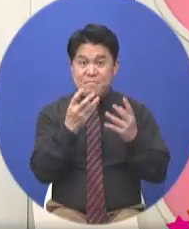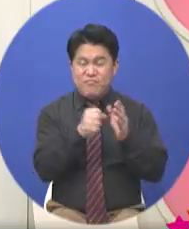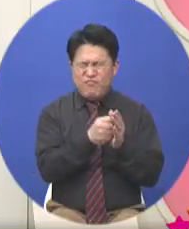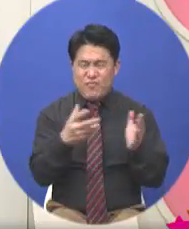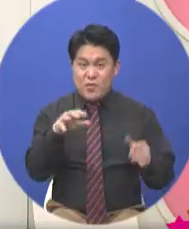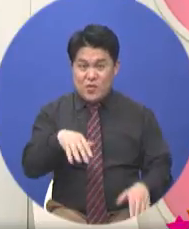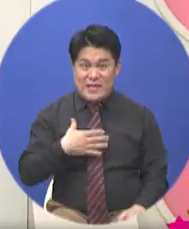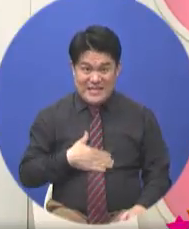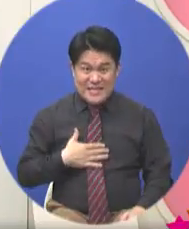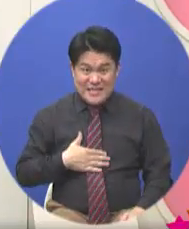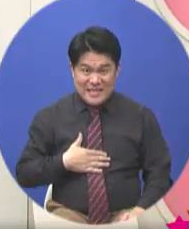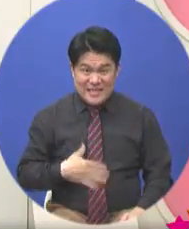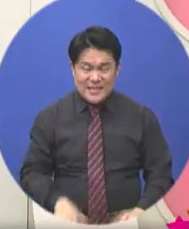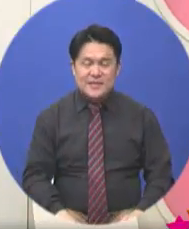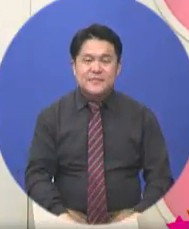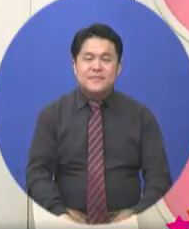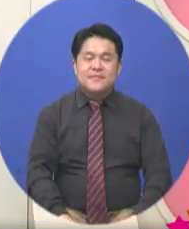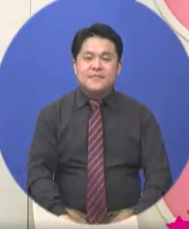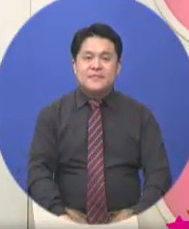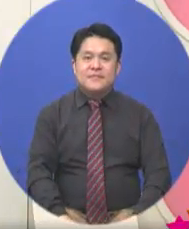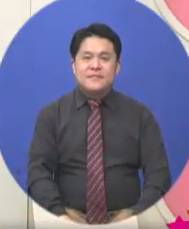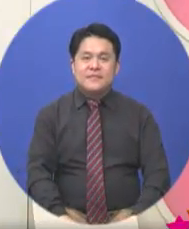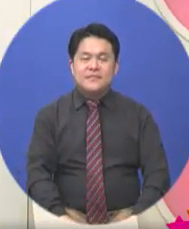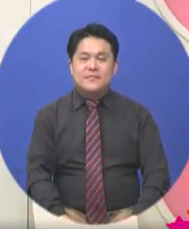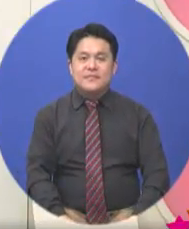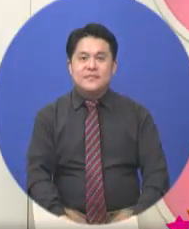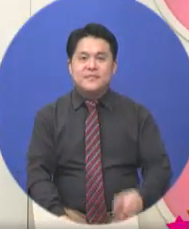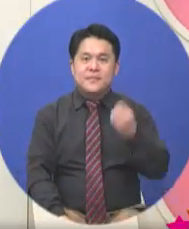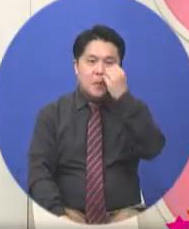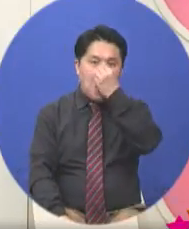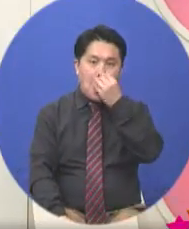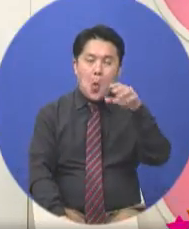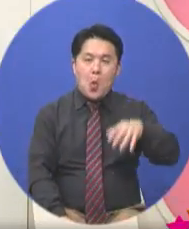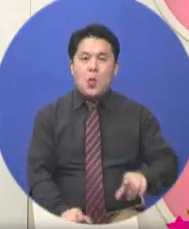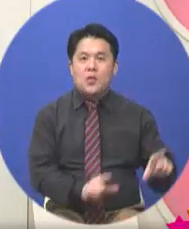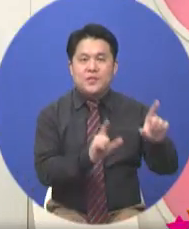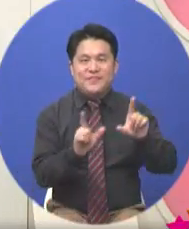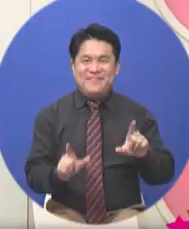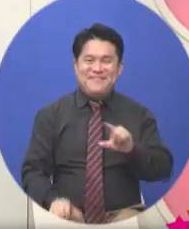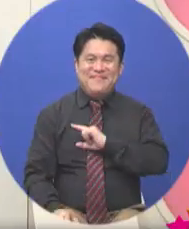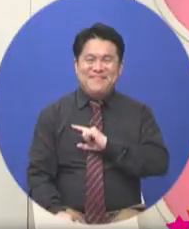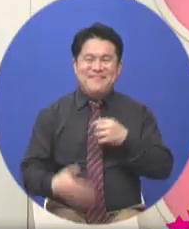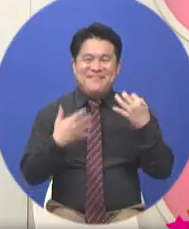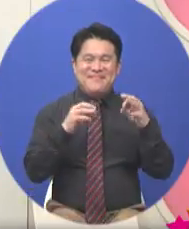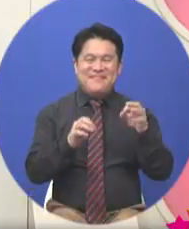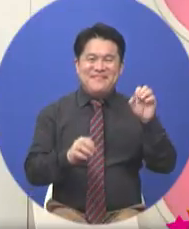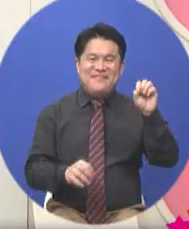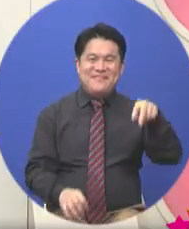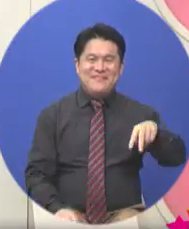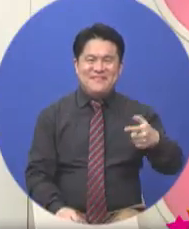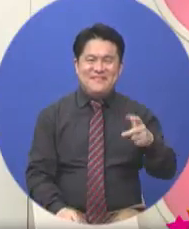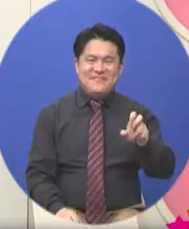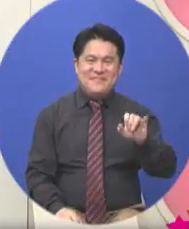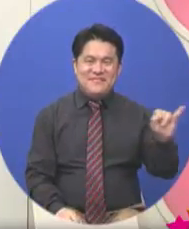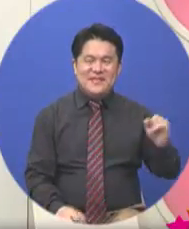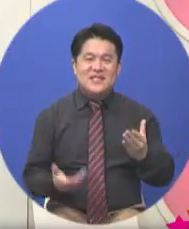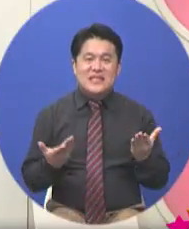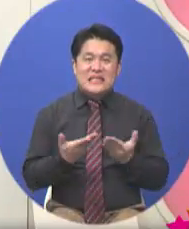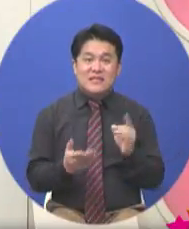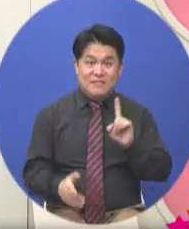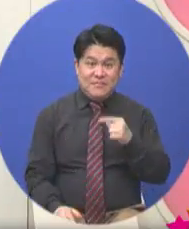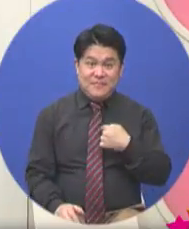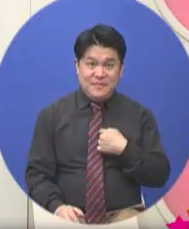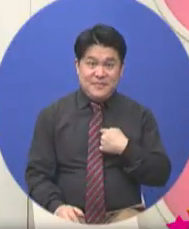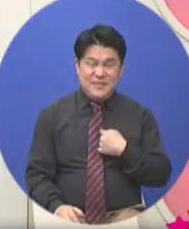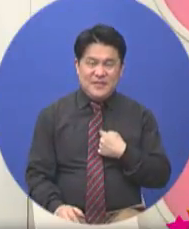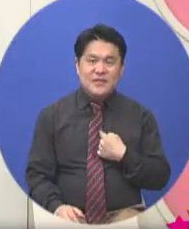네. 딸기 고장이요. 네. 네. 그 딸기 고장에 사는 김윤미라고 합니다. 네, 네. 반갑습니다.